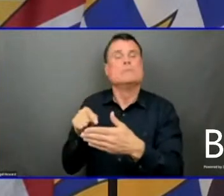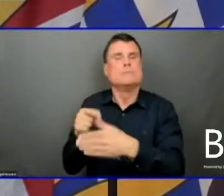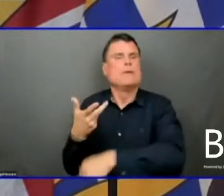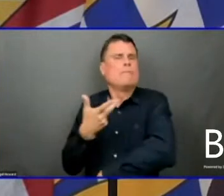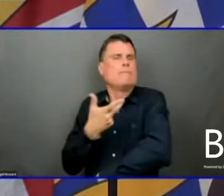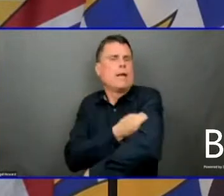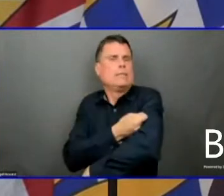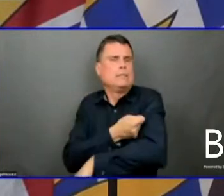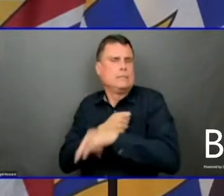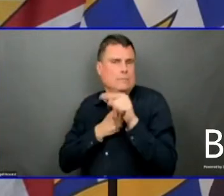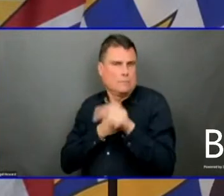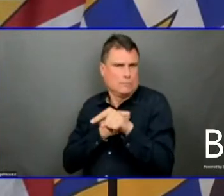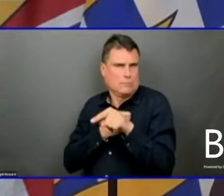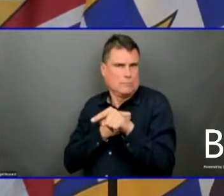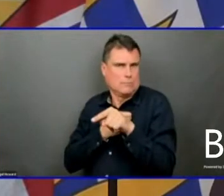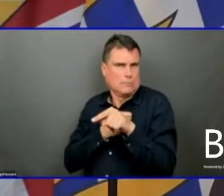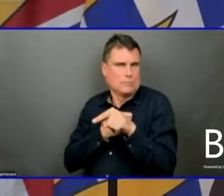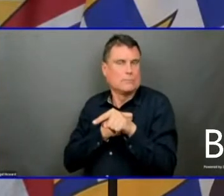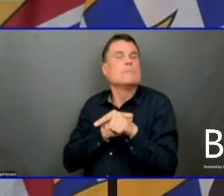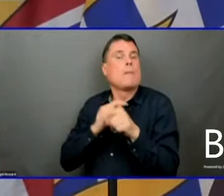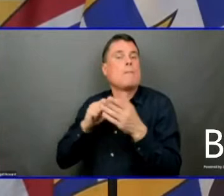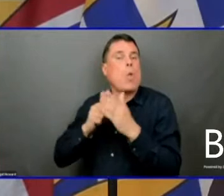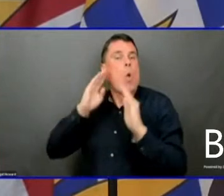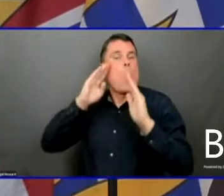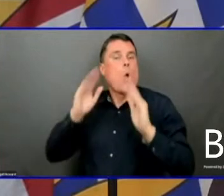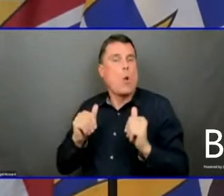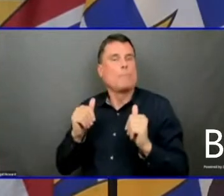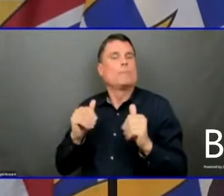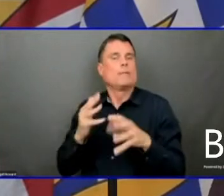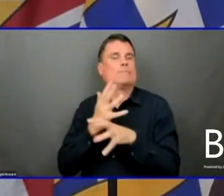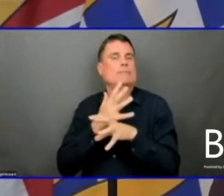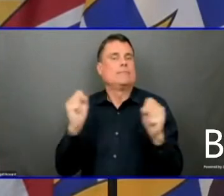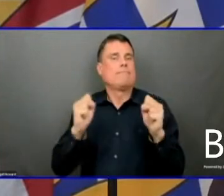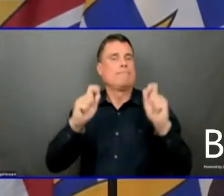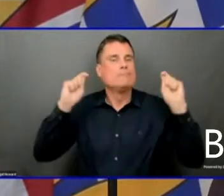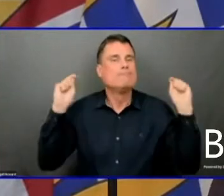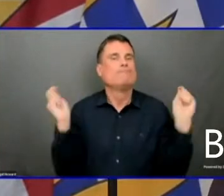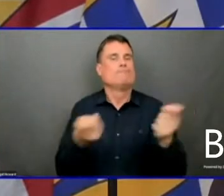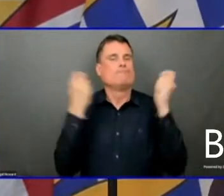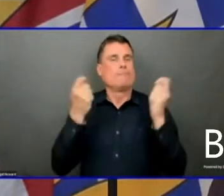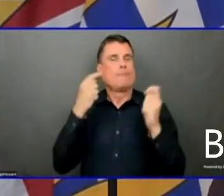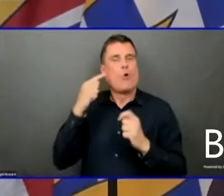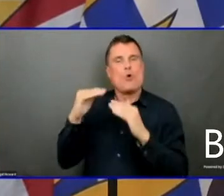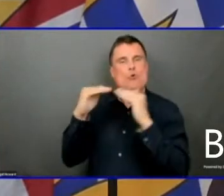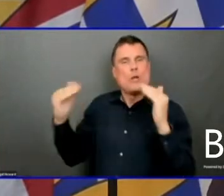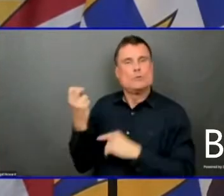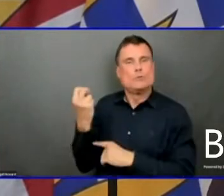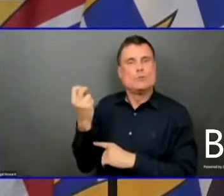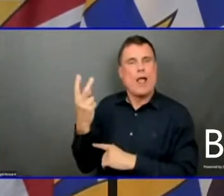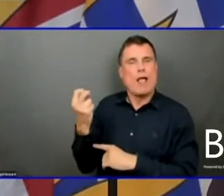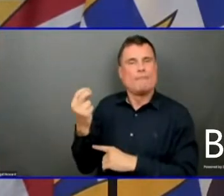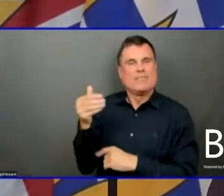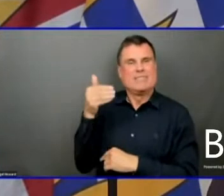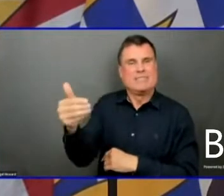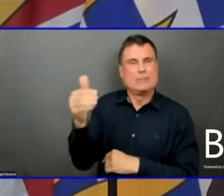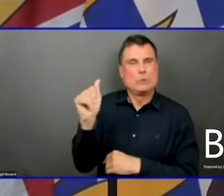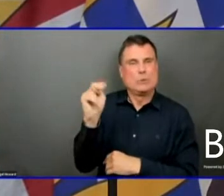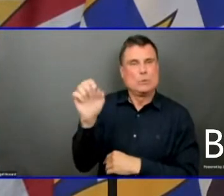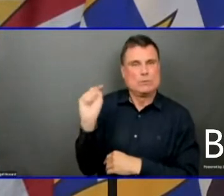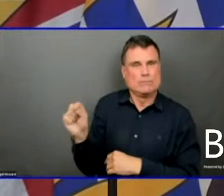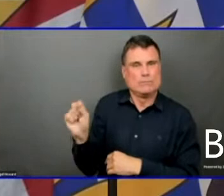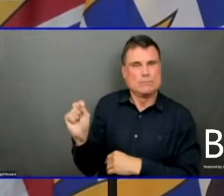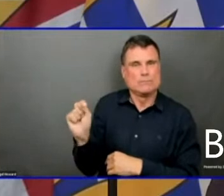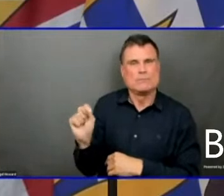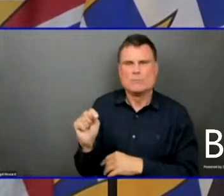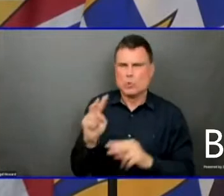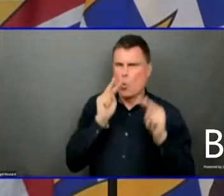safe celebrations of graduation coming up in June. And so stay tuned as well. 因为让他们可能有一个短暂的这种